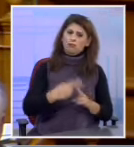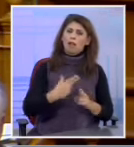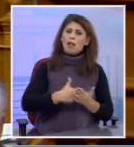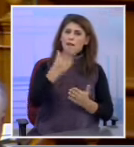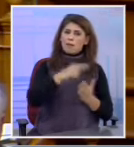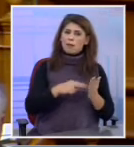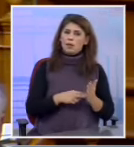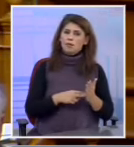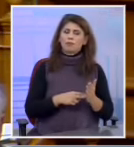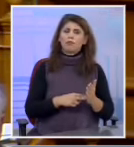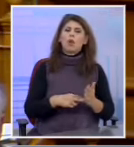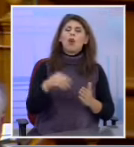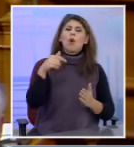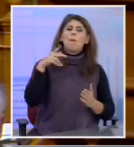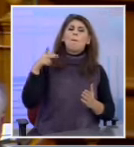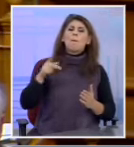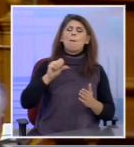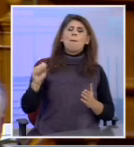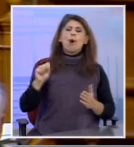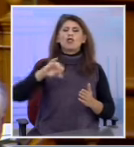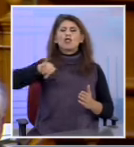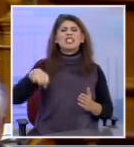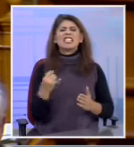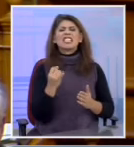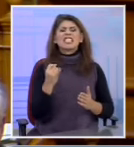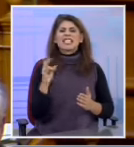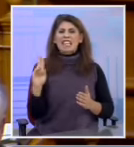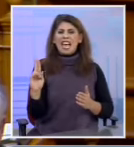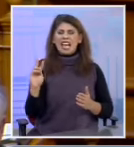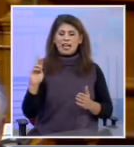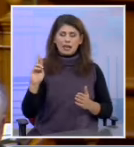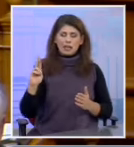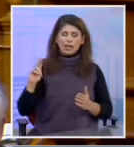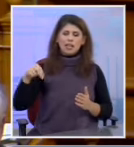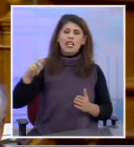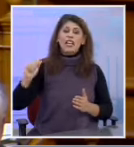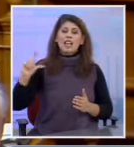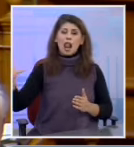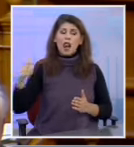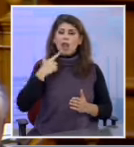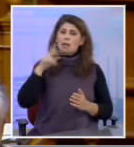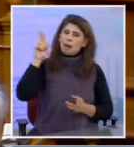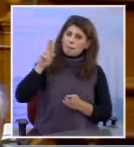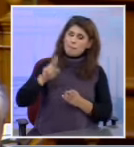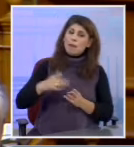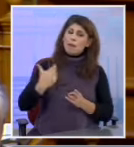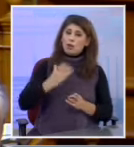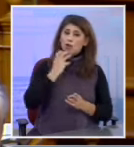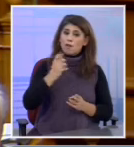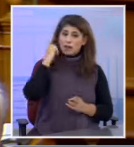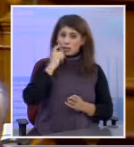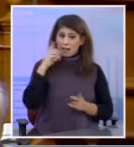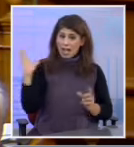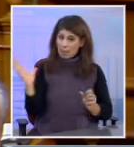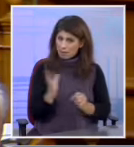εφημερίδα, την Wall Street Journal, η απομείωση του χρέους έχει ήδη ξεκινήσει να οργανώνεται, υπάρχουν σκέψεις σοβαρές και αν